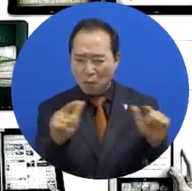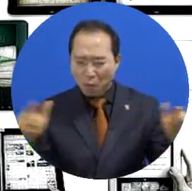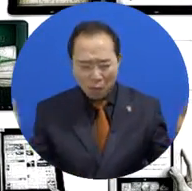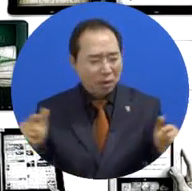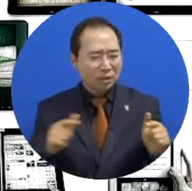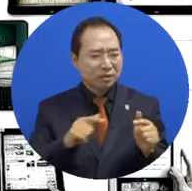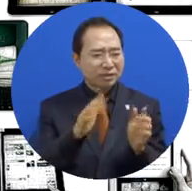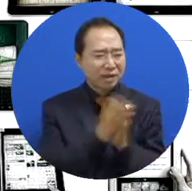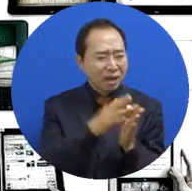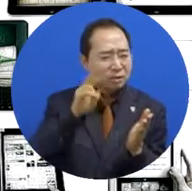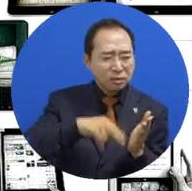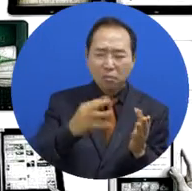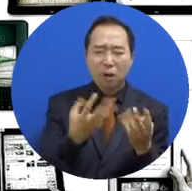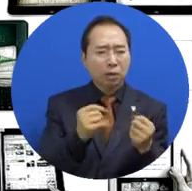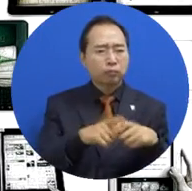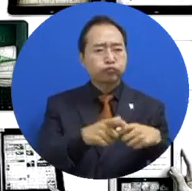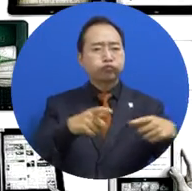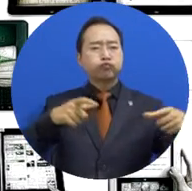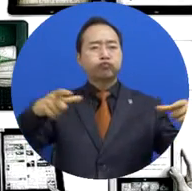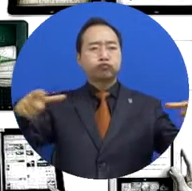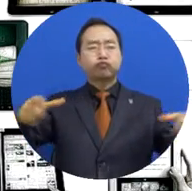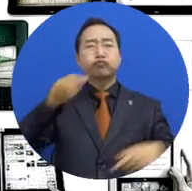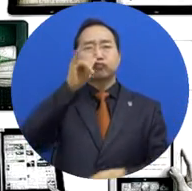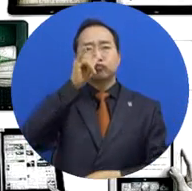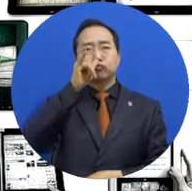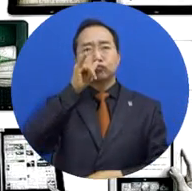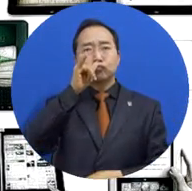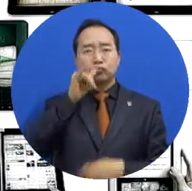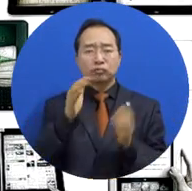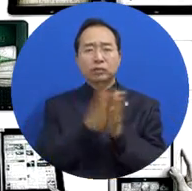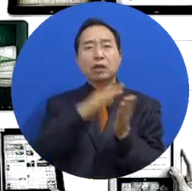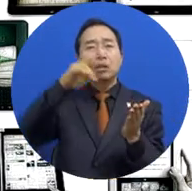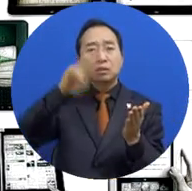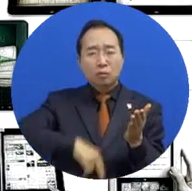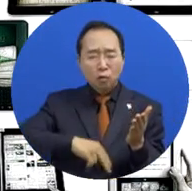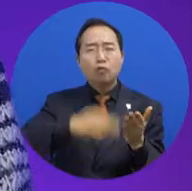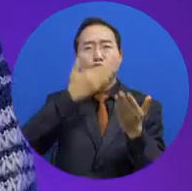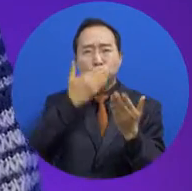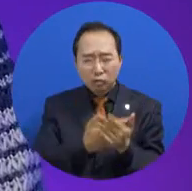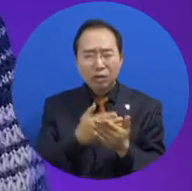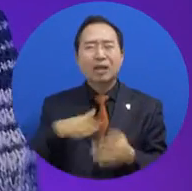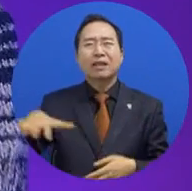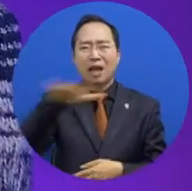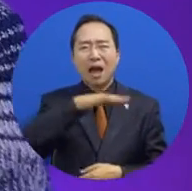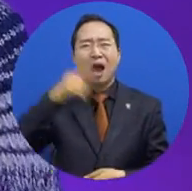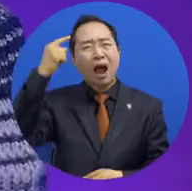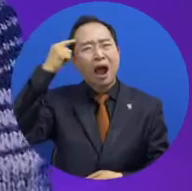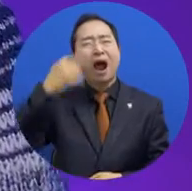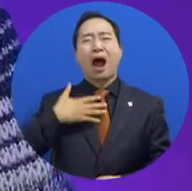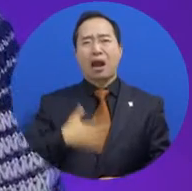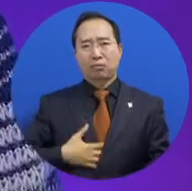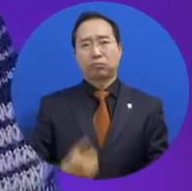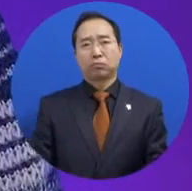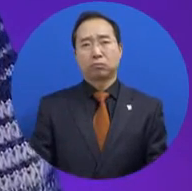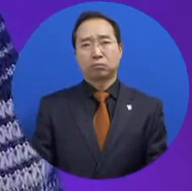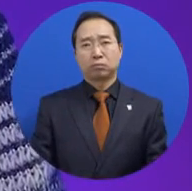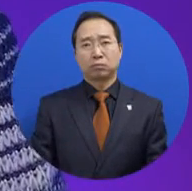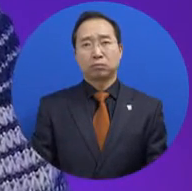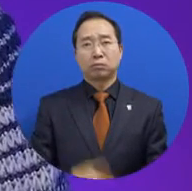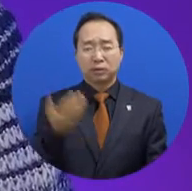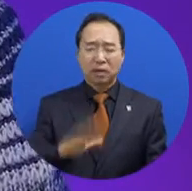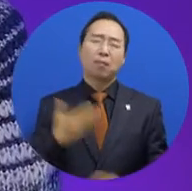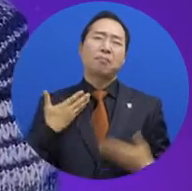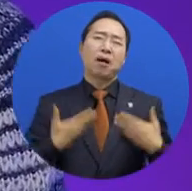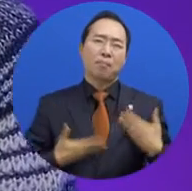읽기 이런 것들은 굉장히 확산이 되고 책을 읽는 게 굉장히 중요한 일이라는 건 누구도 부정하지 않아요,